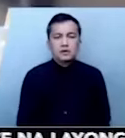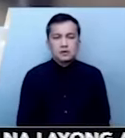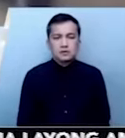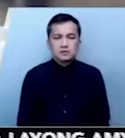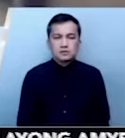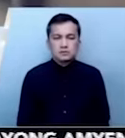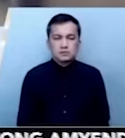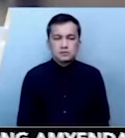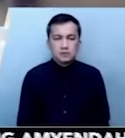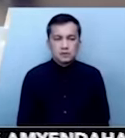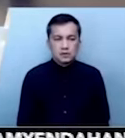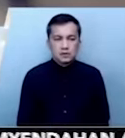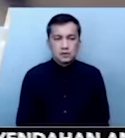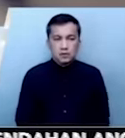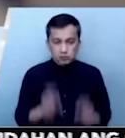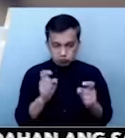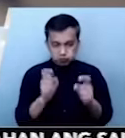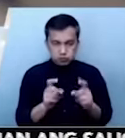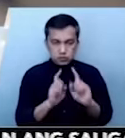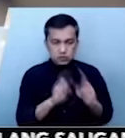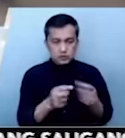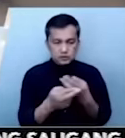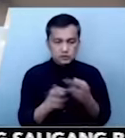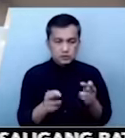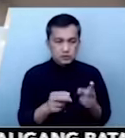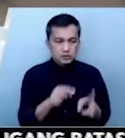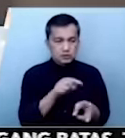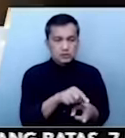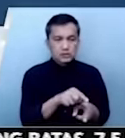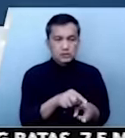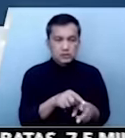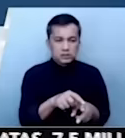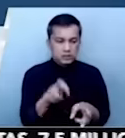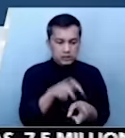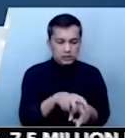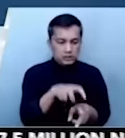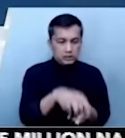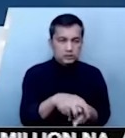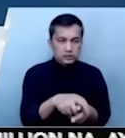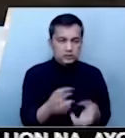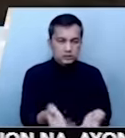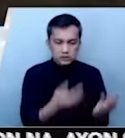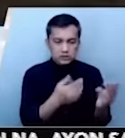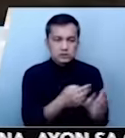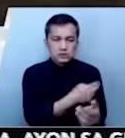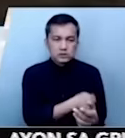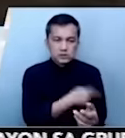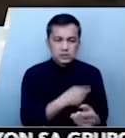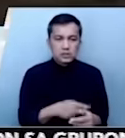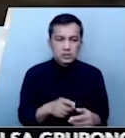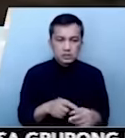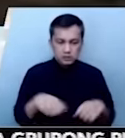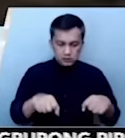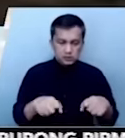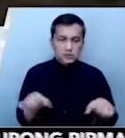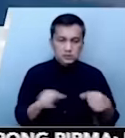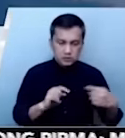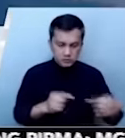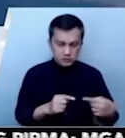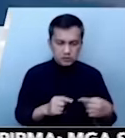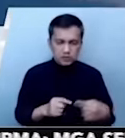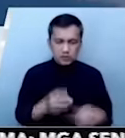Agad dumating ang mga rescuer at dinala sa ospital ang angkas na nagtamo ng mga sugat. Sugatan din ang motorcycle taxi rider na tumanggi